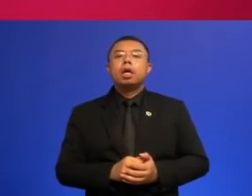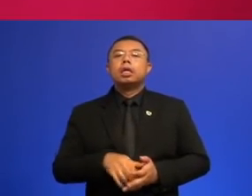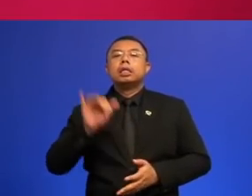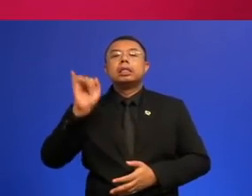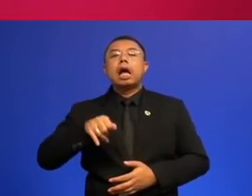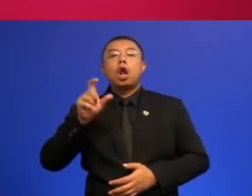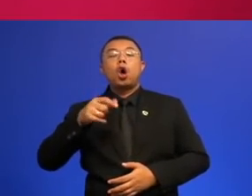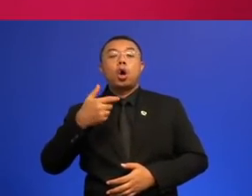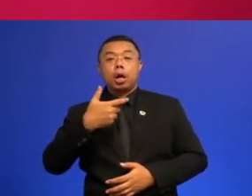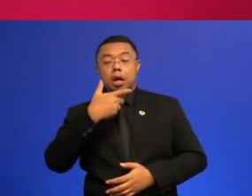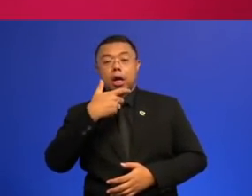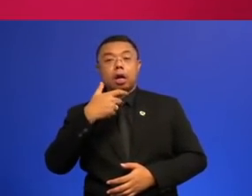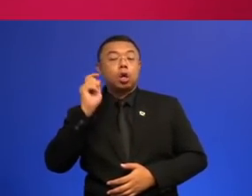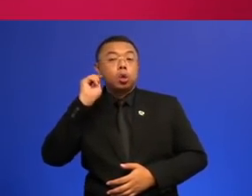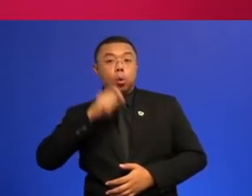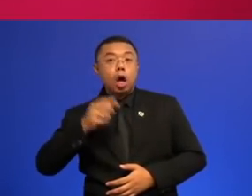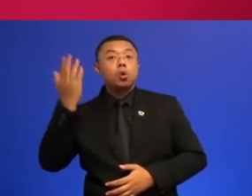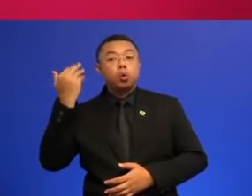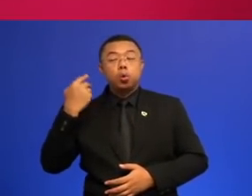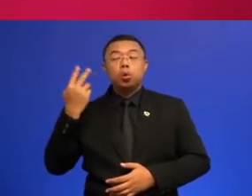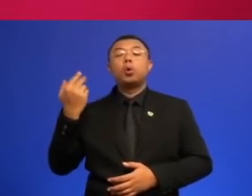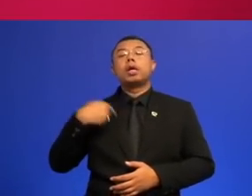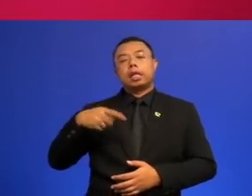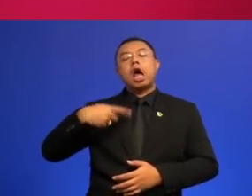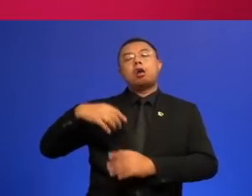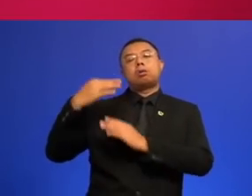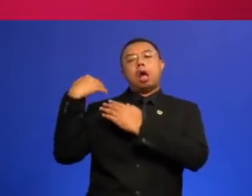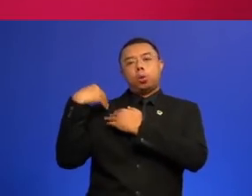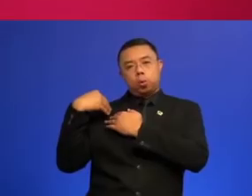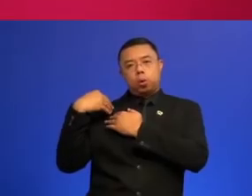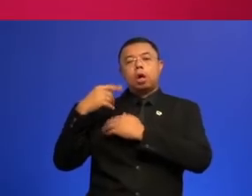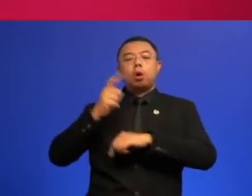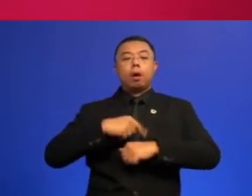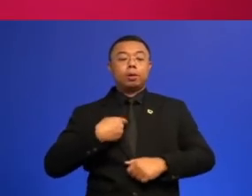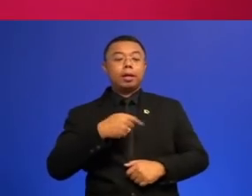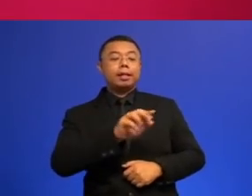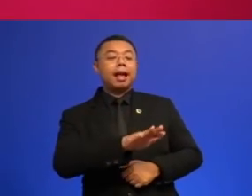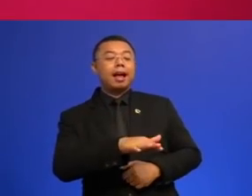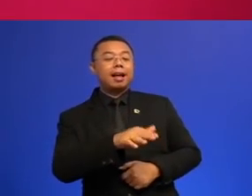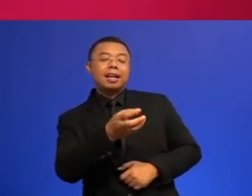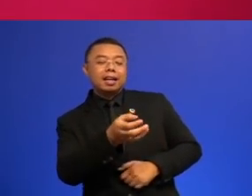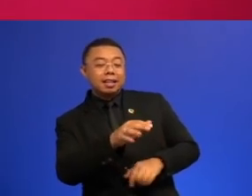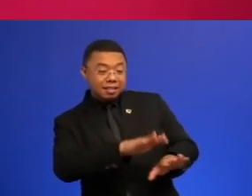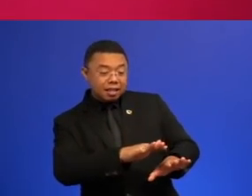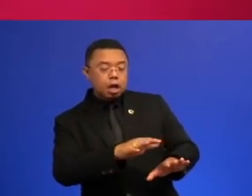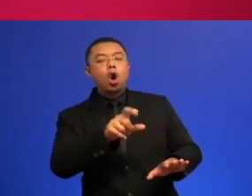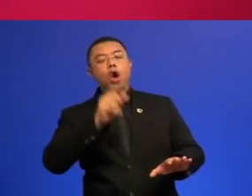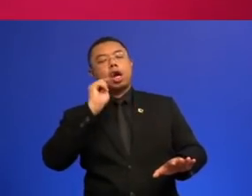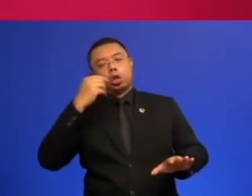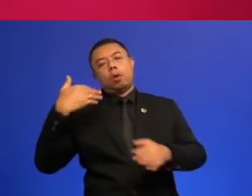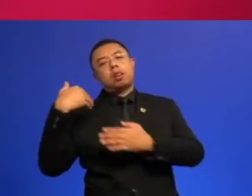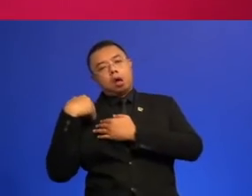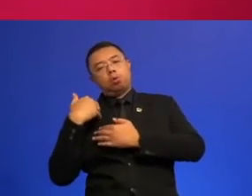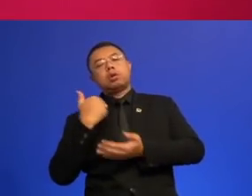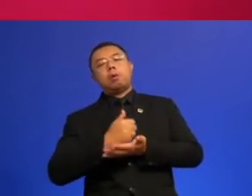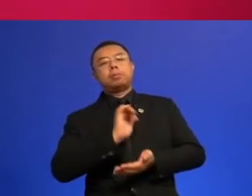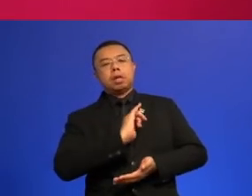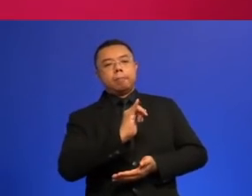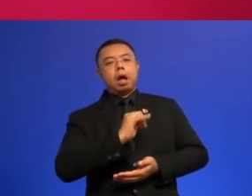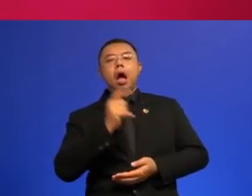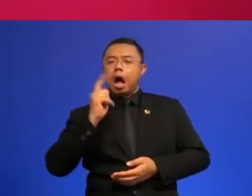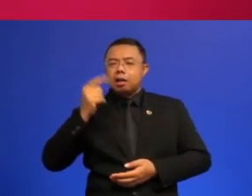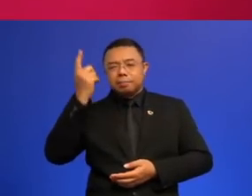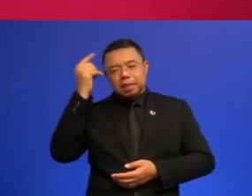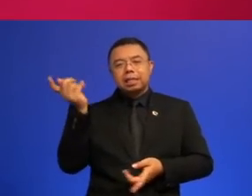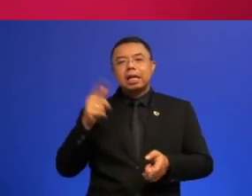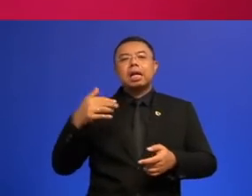Kesalahan orang tua kita harus pikul. Karena waktu kita kecil salah, orang tua pikul kesalahan kita. Dan itu harus